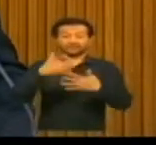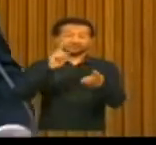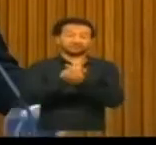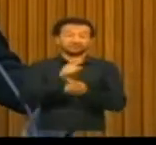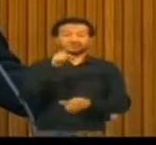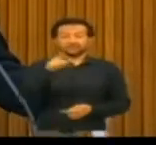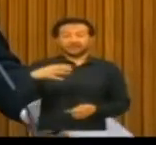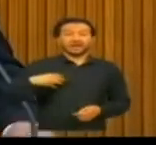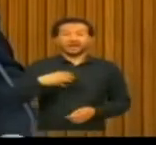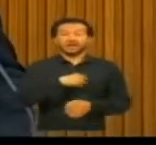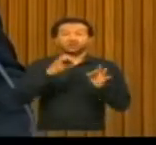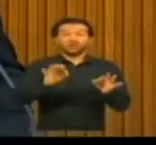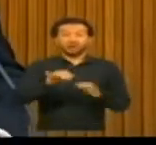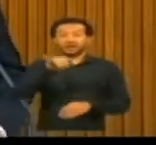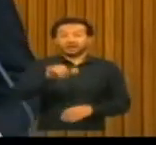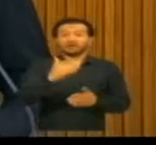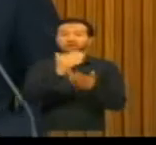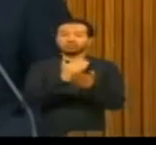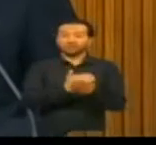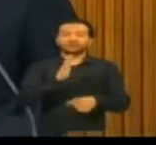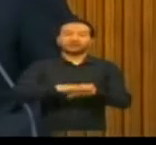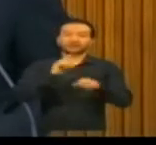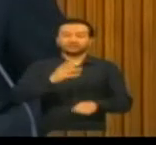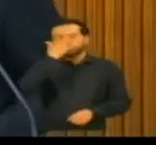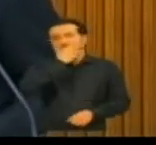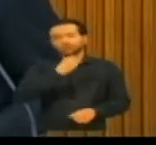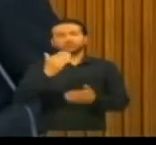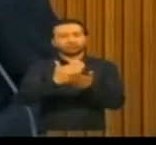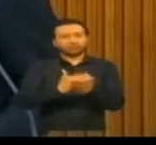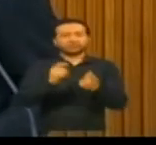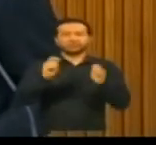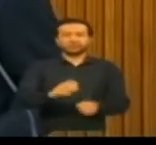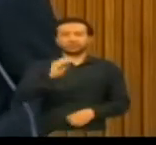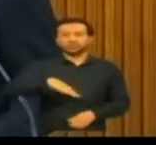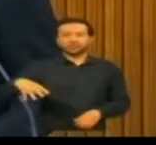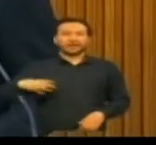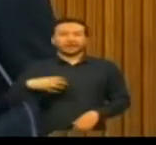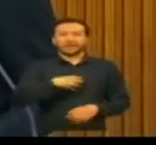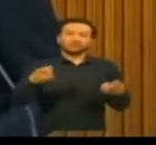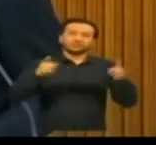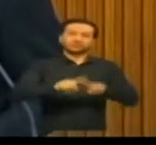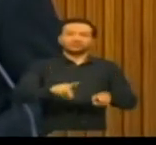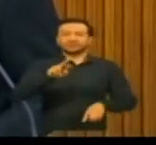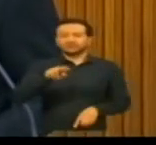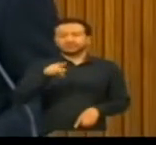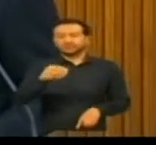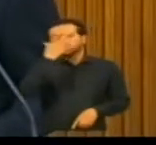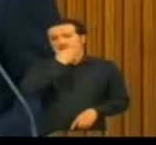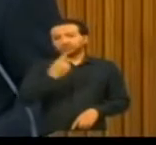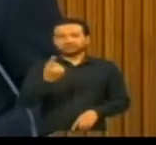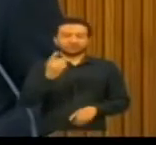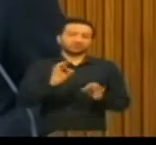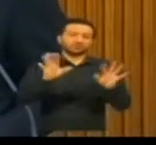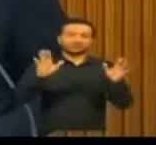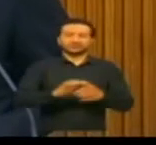Televizyonlarda anneler günüyle ilgili programlar yapılır, güzel programlar yapılır. Çocukla annenin buluşması kadar güzel bir şey olabilir